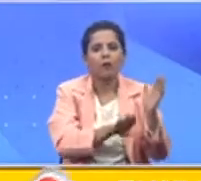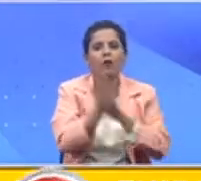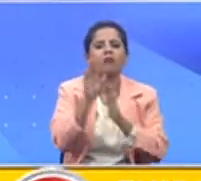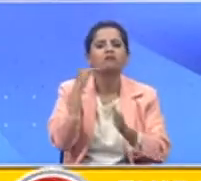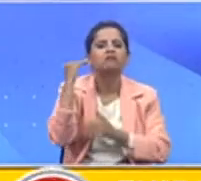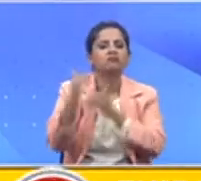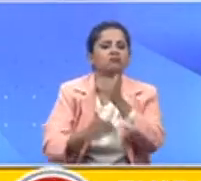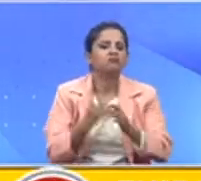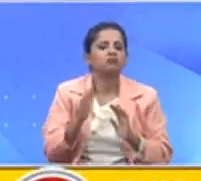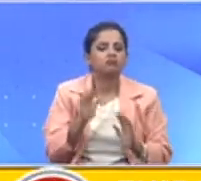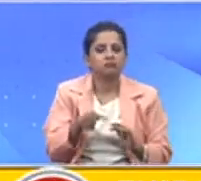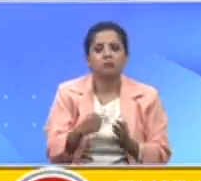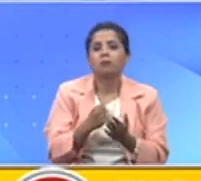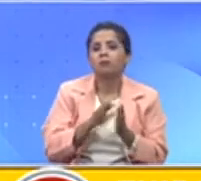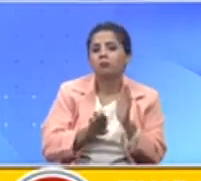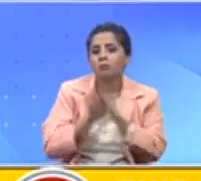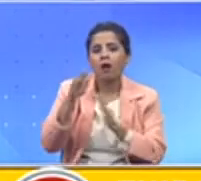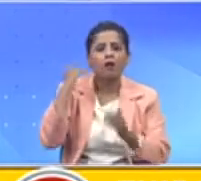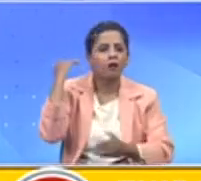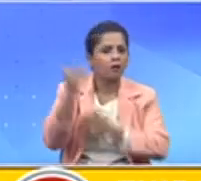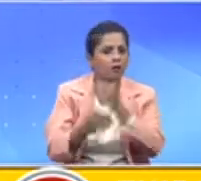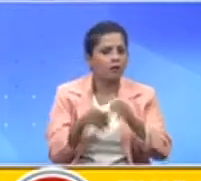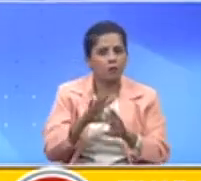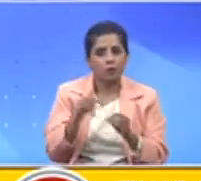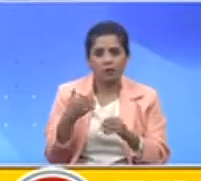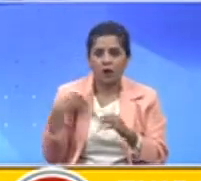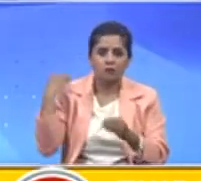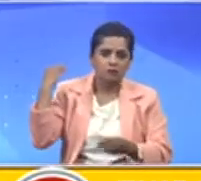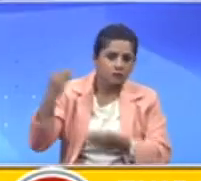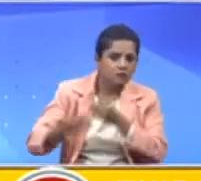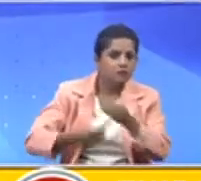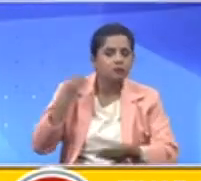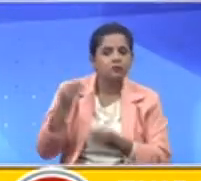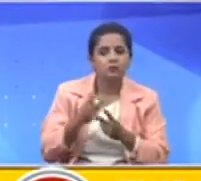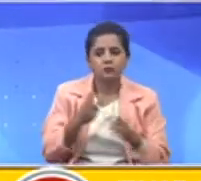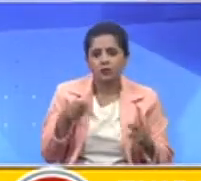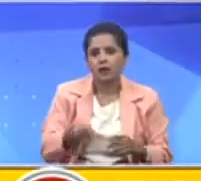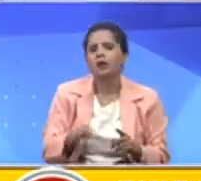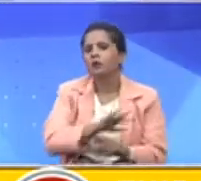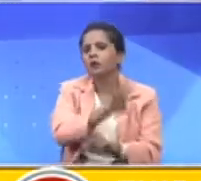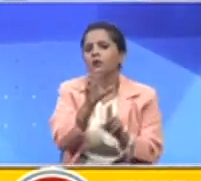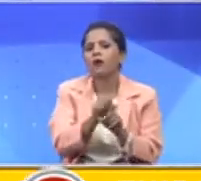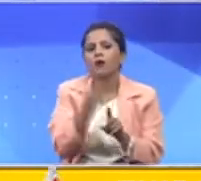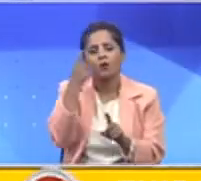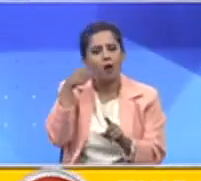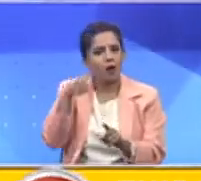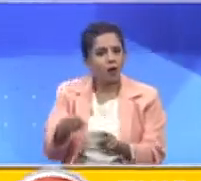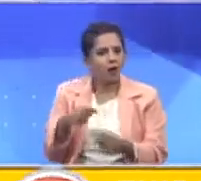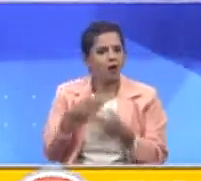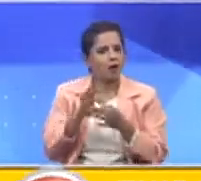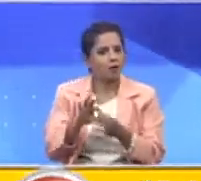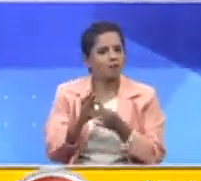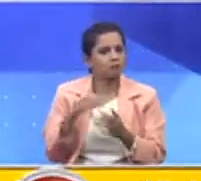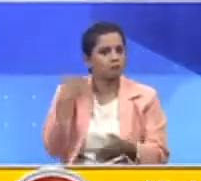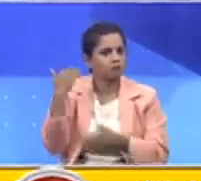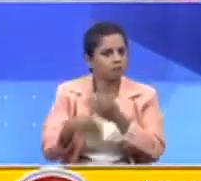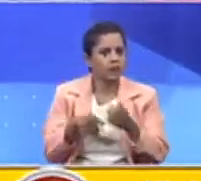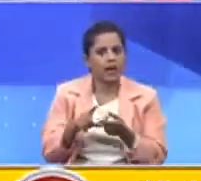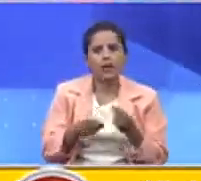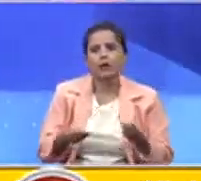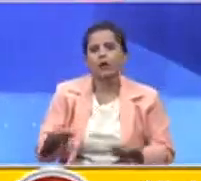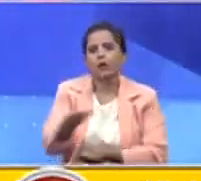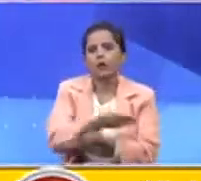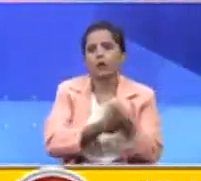है यह प्रयास अपनी परंपरा और संस्कृति को संजोने के साथ आर्थिक